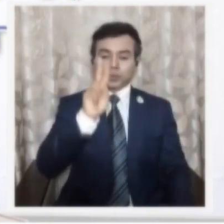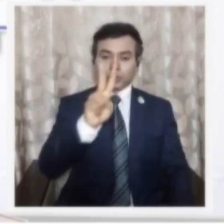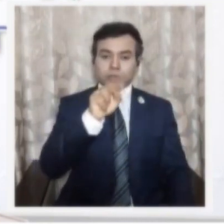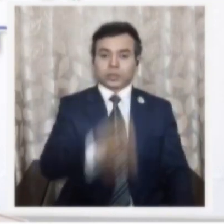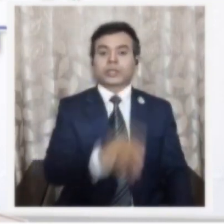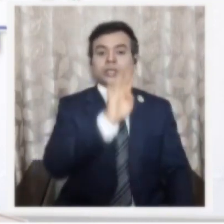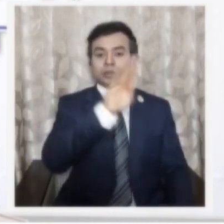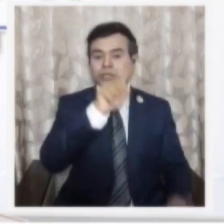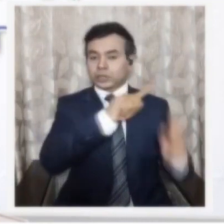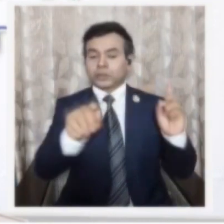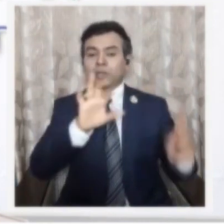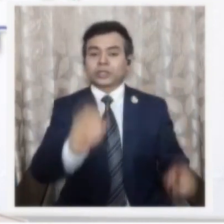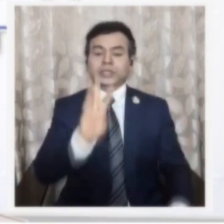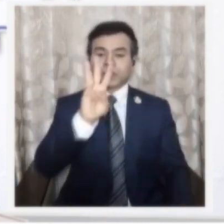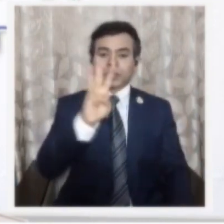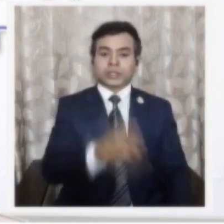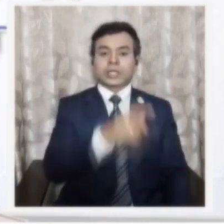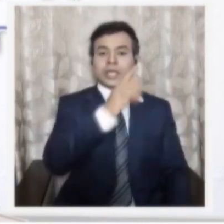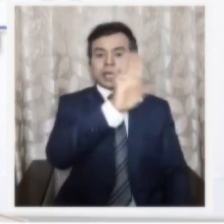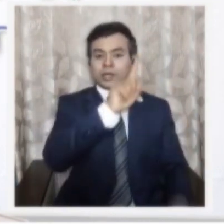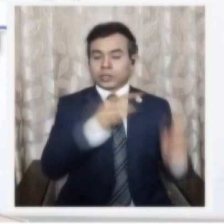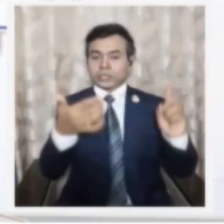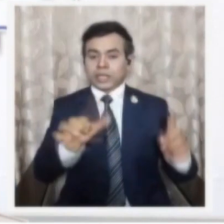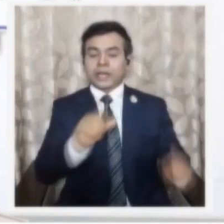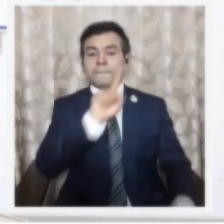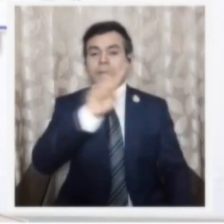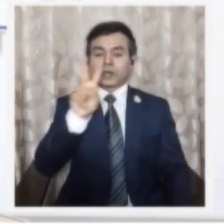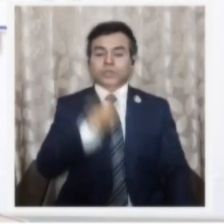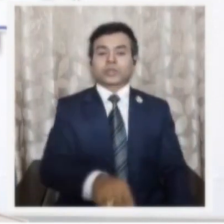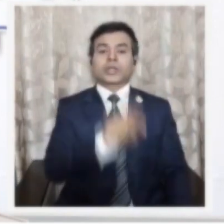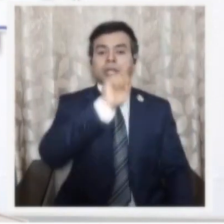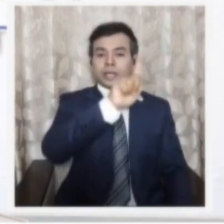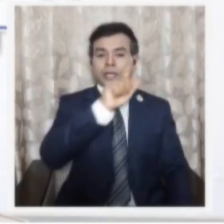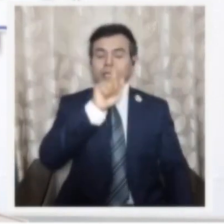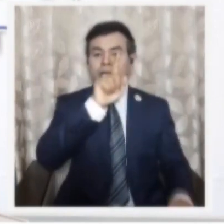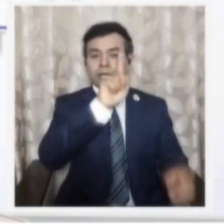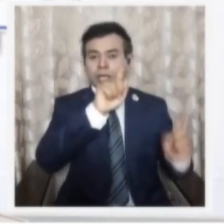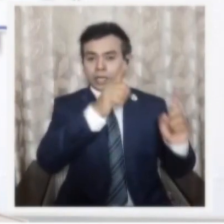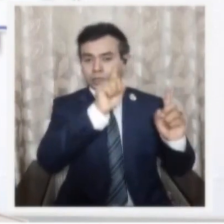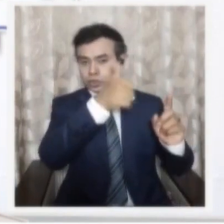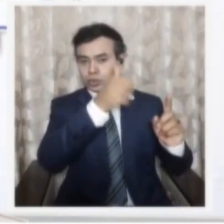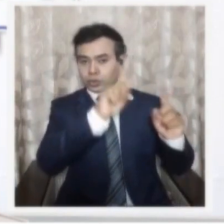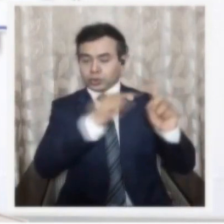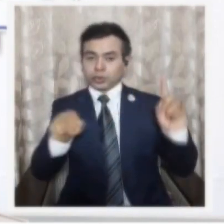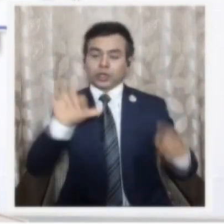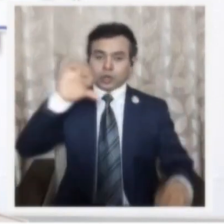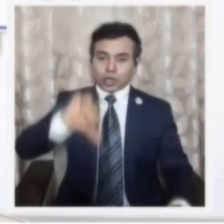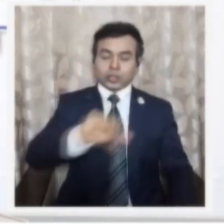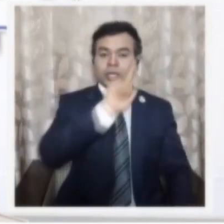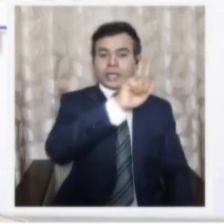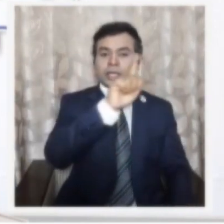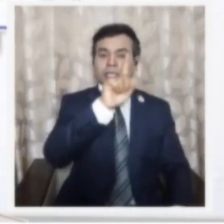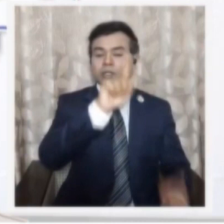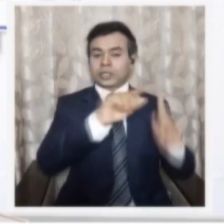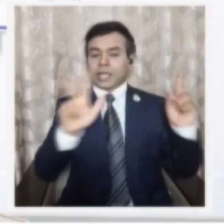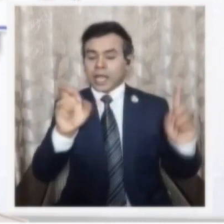থেকে 30 বছর দুইজন, 31 থেকে 40 দুইজন, 41 থেকে 50 তিনজন, 51 থেকে 60 12 জন, 61 থেকে 70